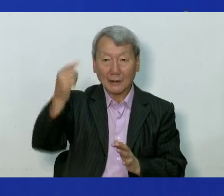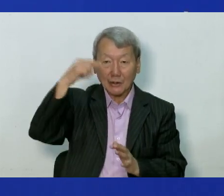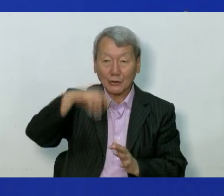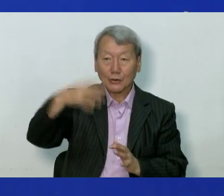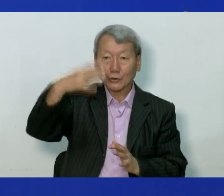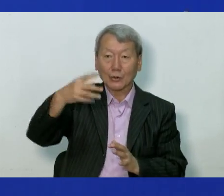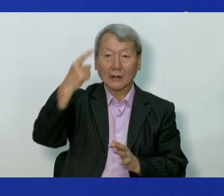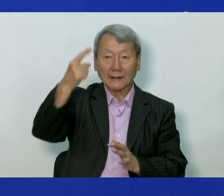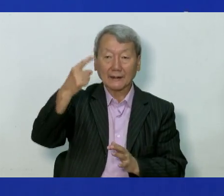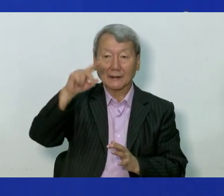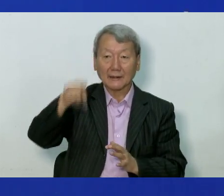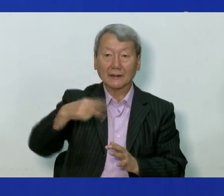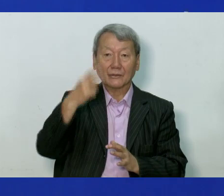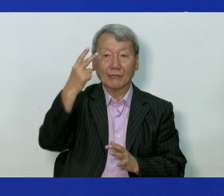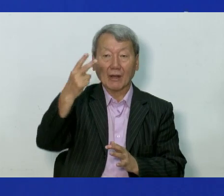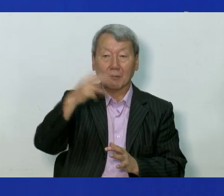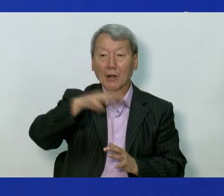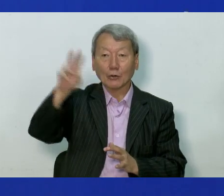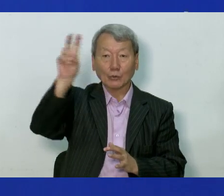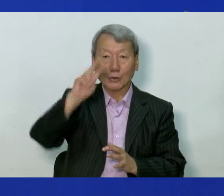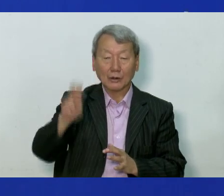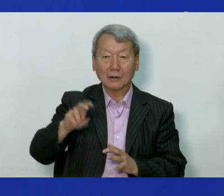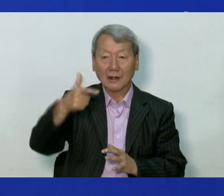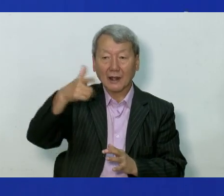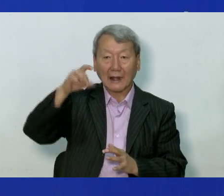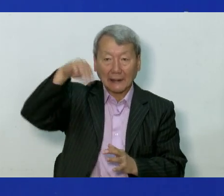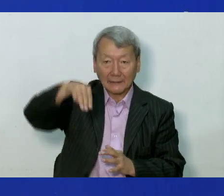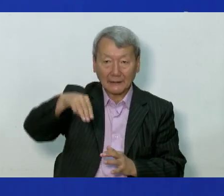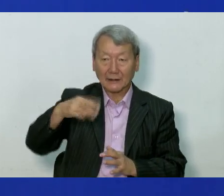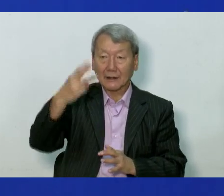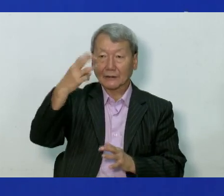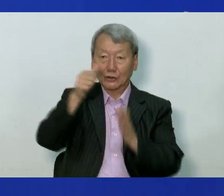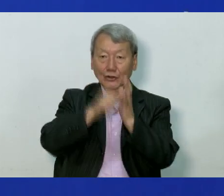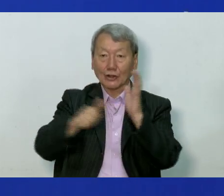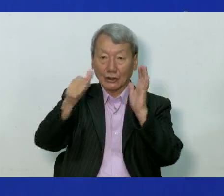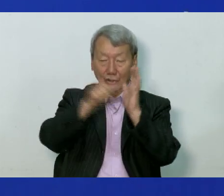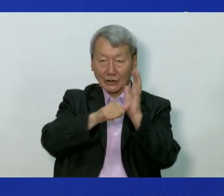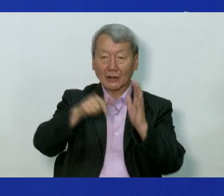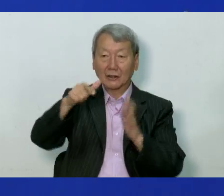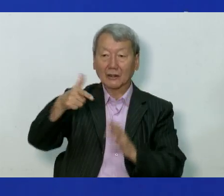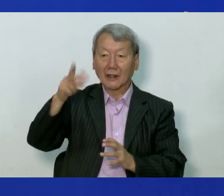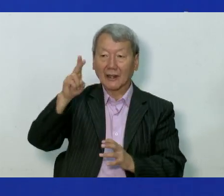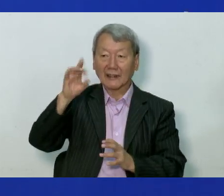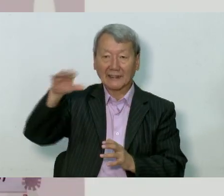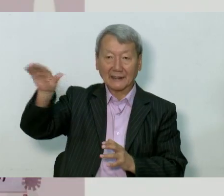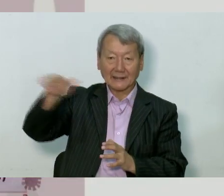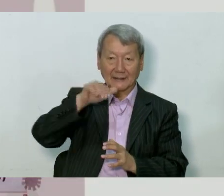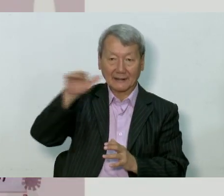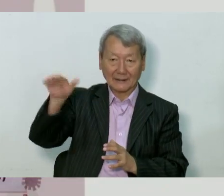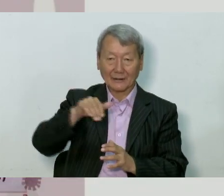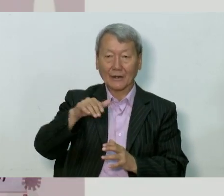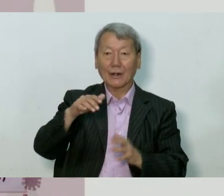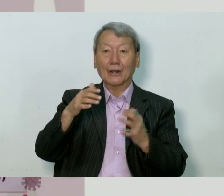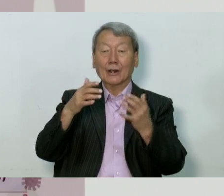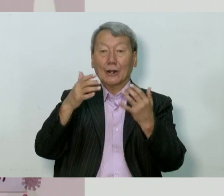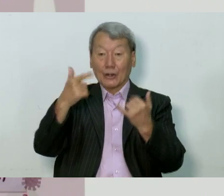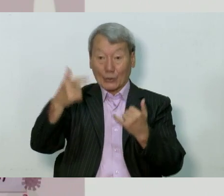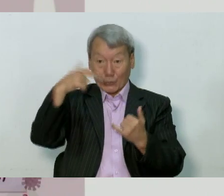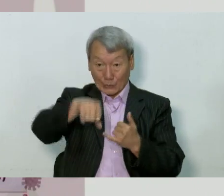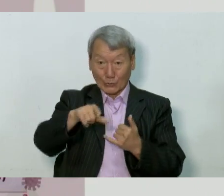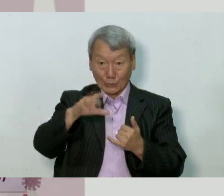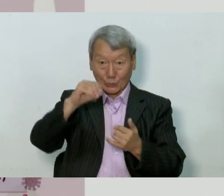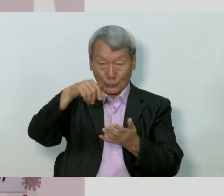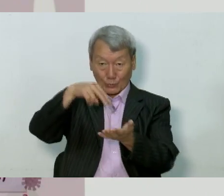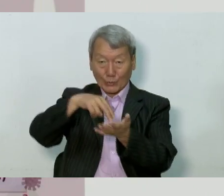которых 41,2 миллиона долларов – это грант, 366 миллионов долларов – это кредит. На сегодня из этой